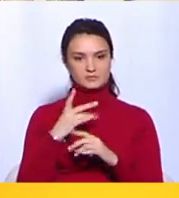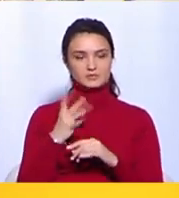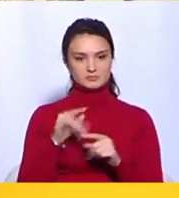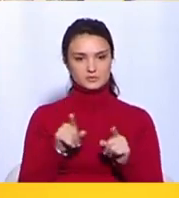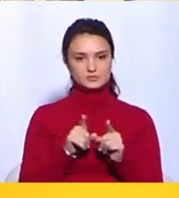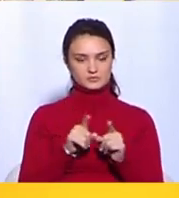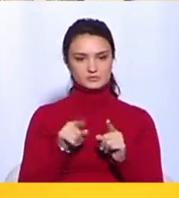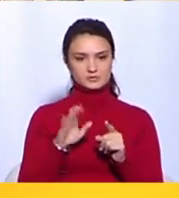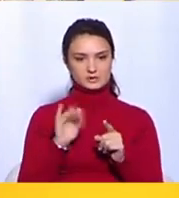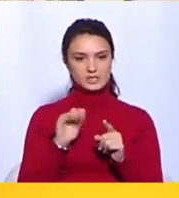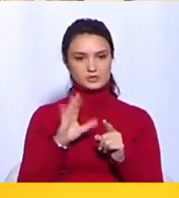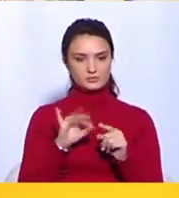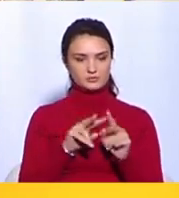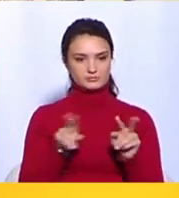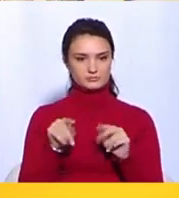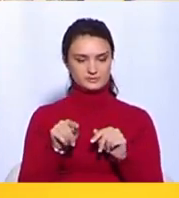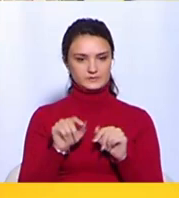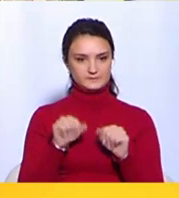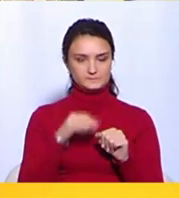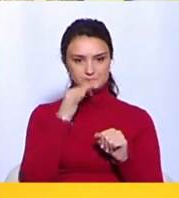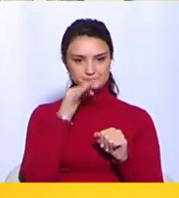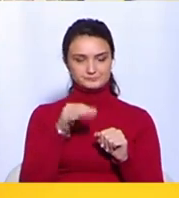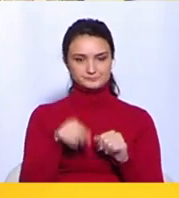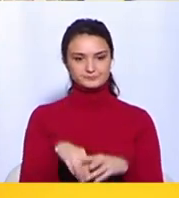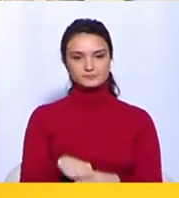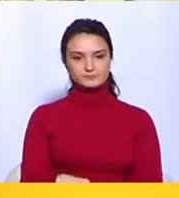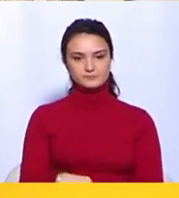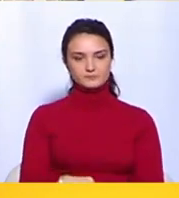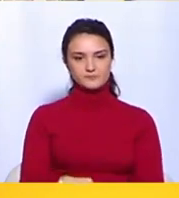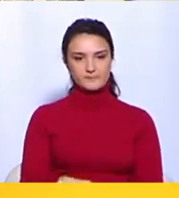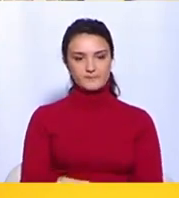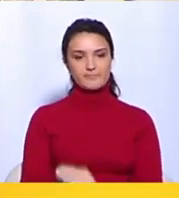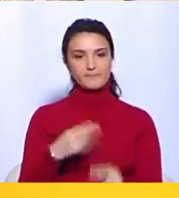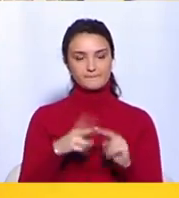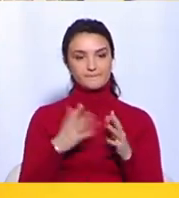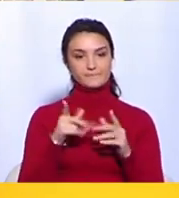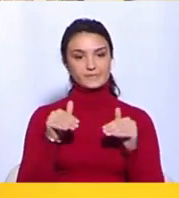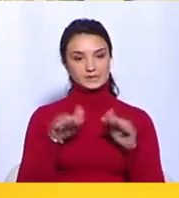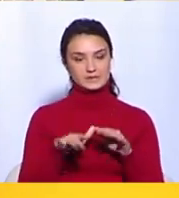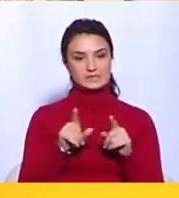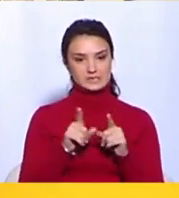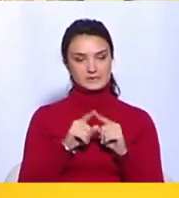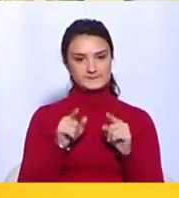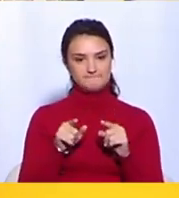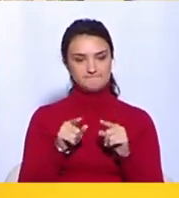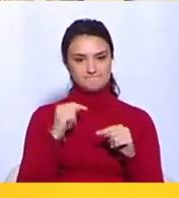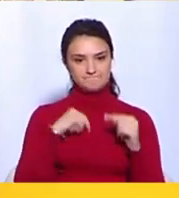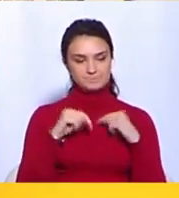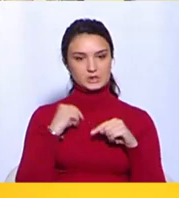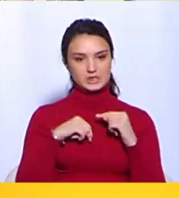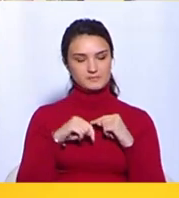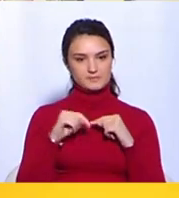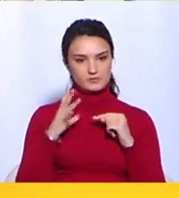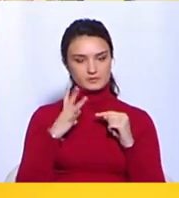მათ შორის ქატოს ანალოგიით შემიძლია გითხრათ, არაერთხელ გვისაუბრია. ამიტომ თუ თქვენ გადაწყვიტეთ ასეთი დატვირთვა